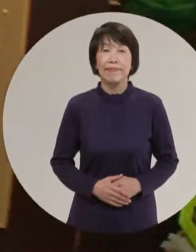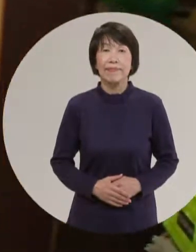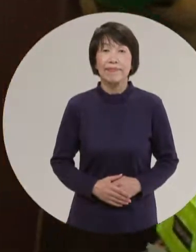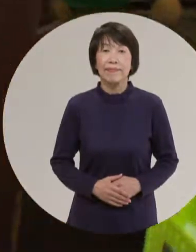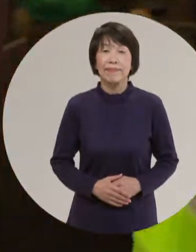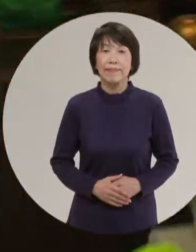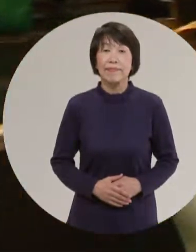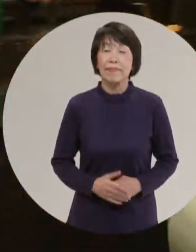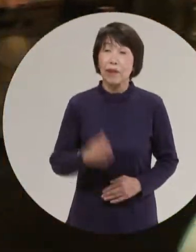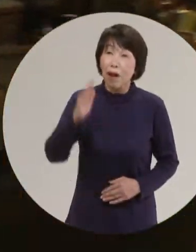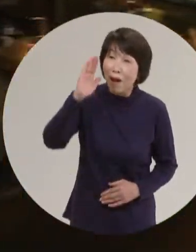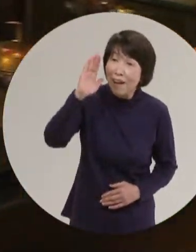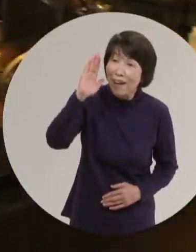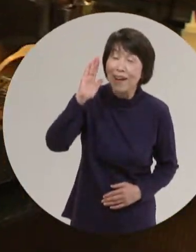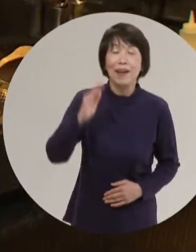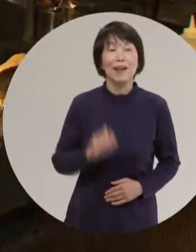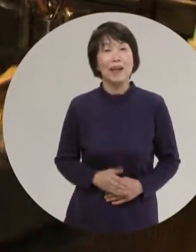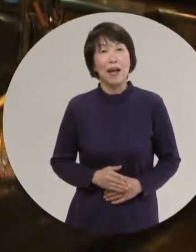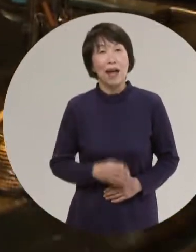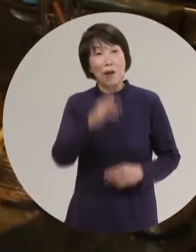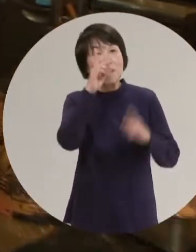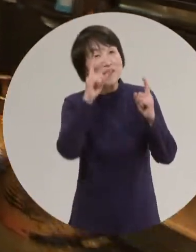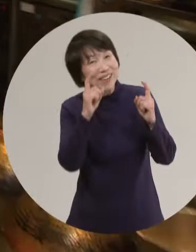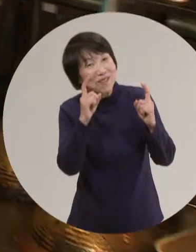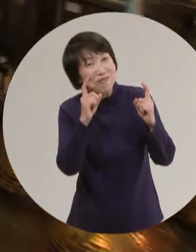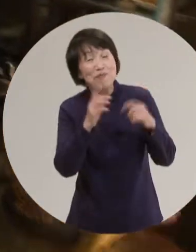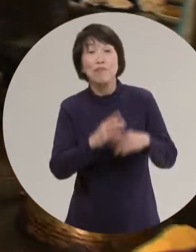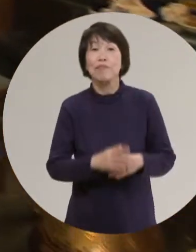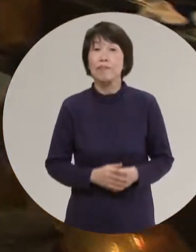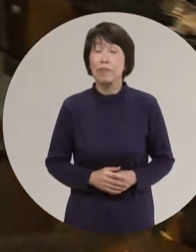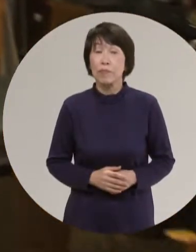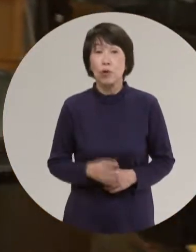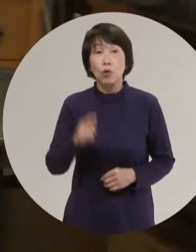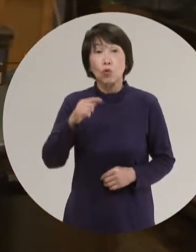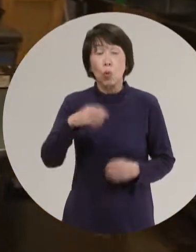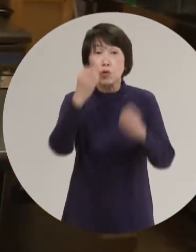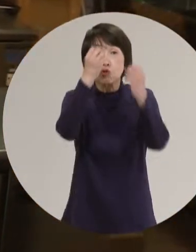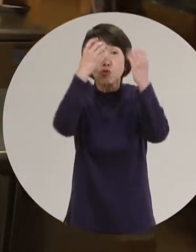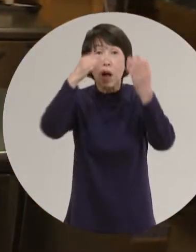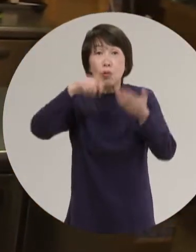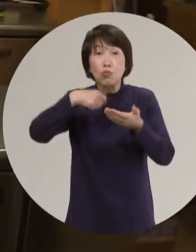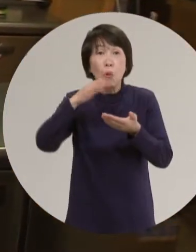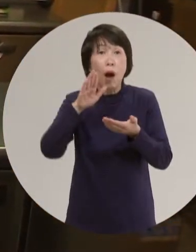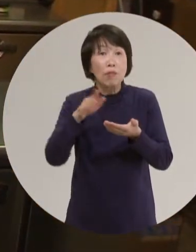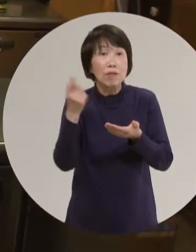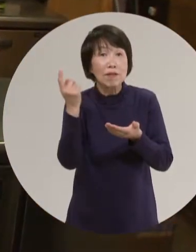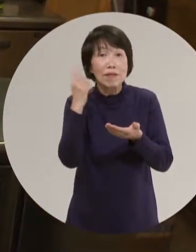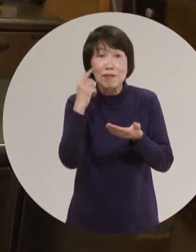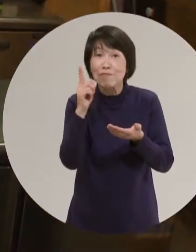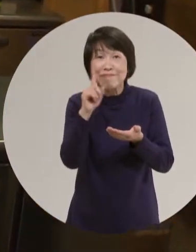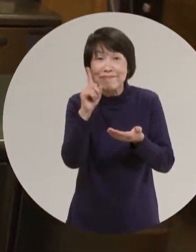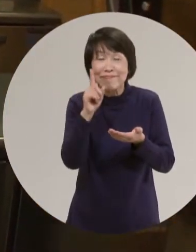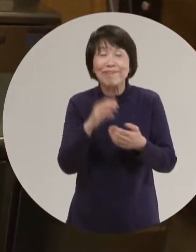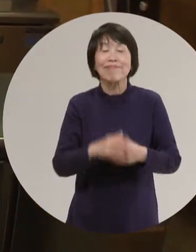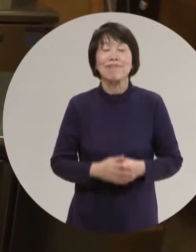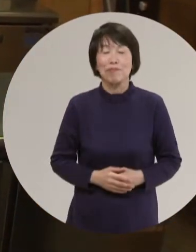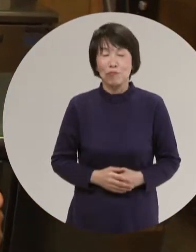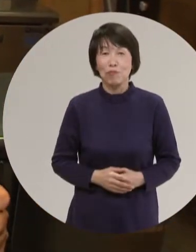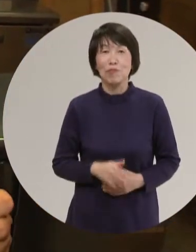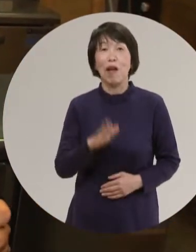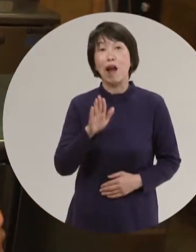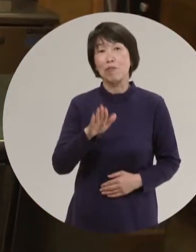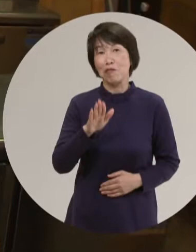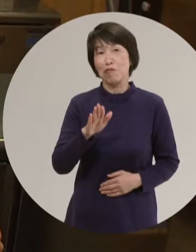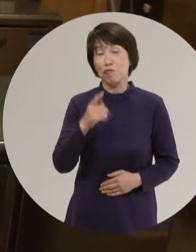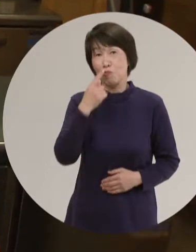お邪魔します。 こんにちは。 こちらにスターフードがあると聞いたんですけど。 はい、私